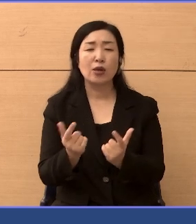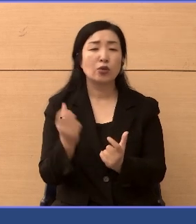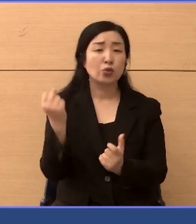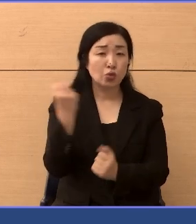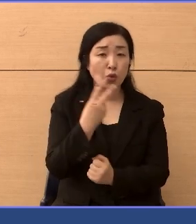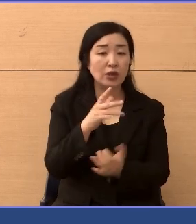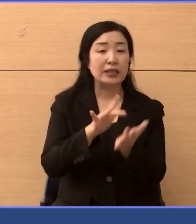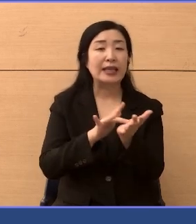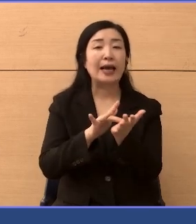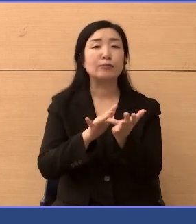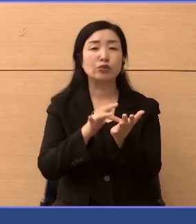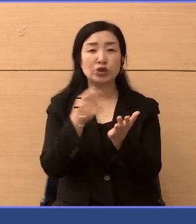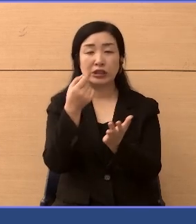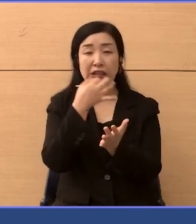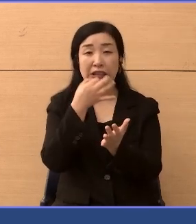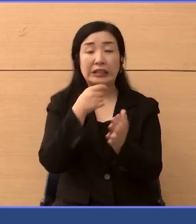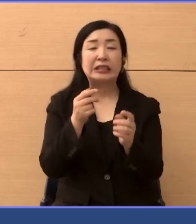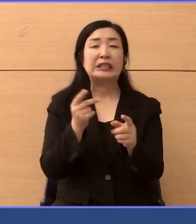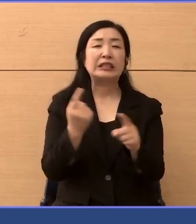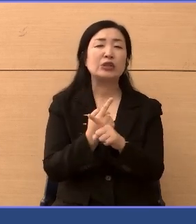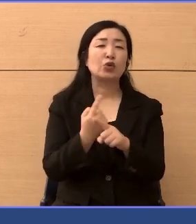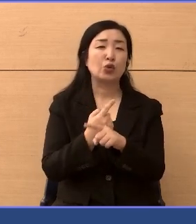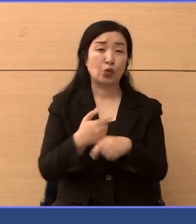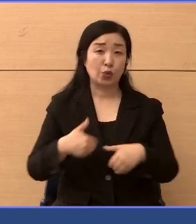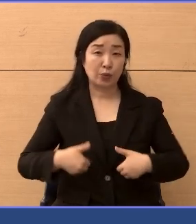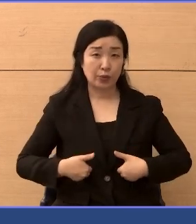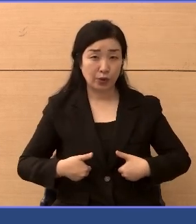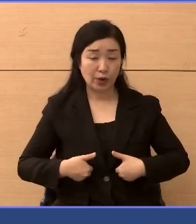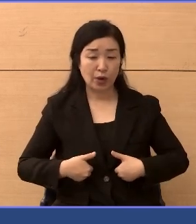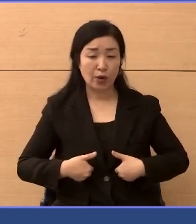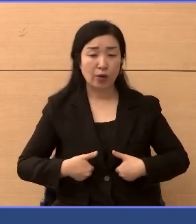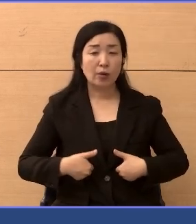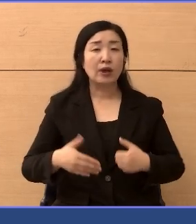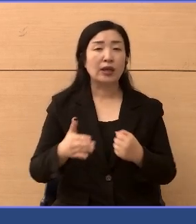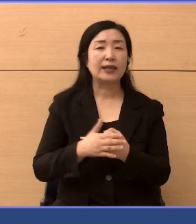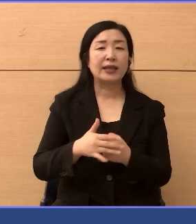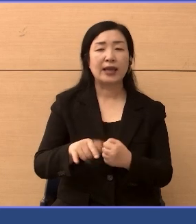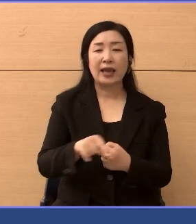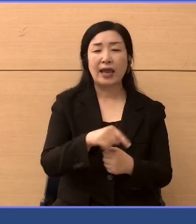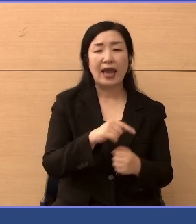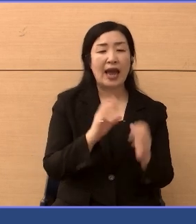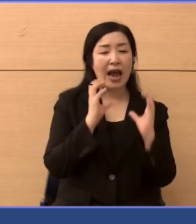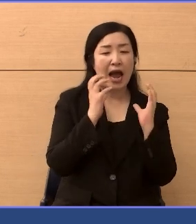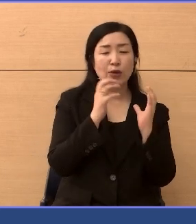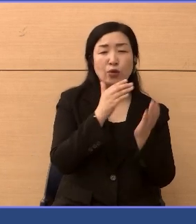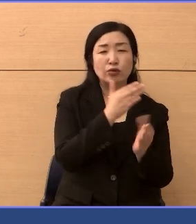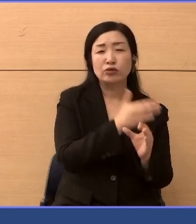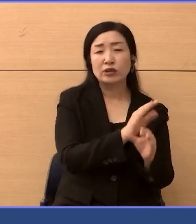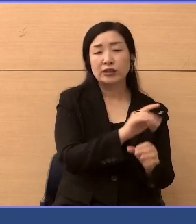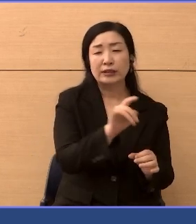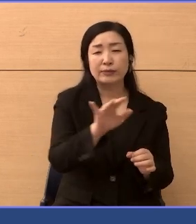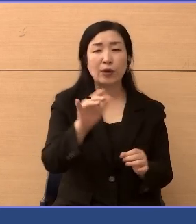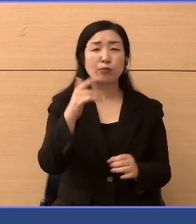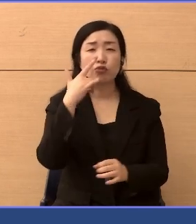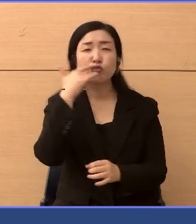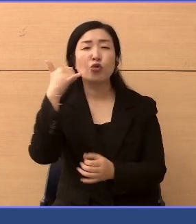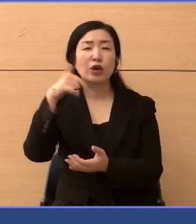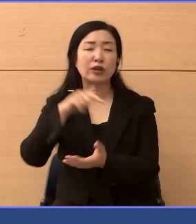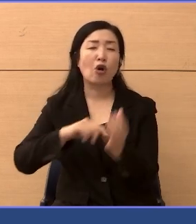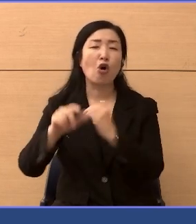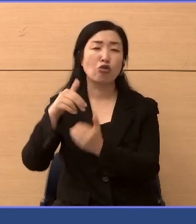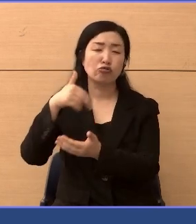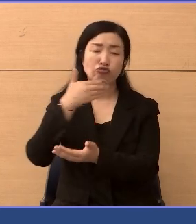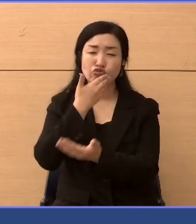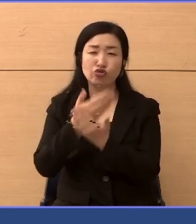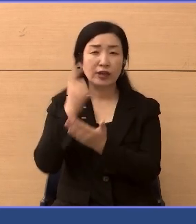치료가 필요하다 이런 점을 인지하는 And 것 또한 finally, 부모님의 parents 중요한 역할이라고 하겠습니다. also need to be 또 able to support 마지막으로 the